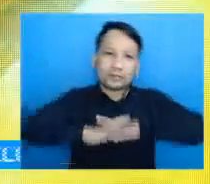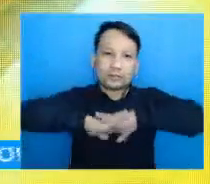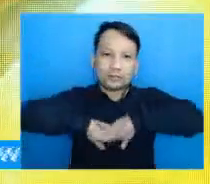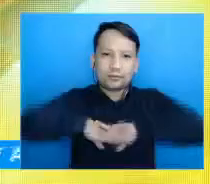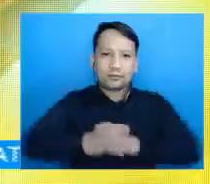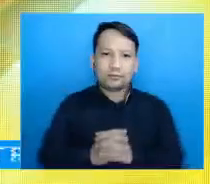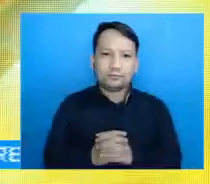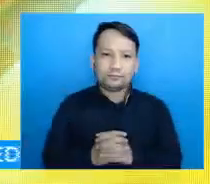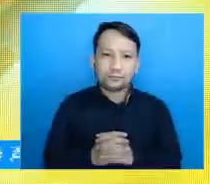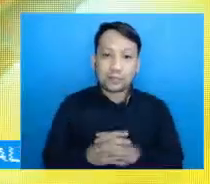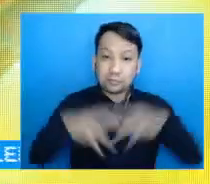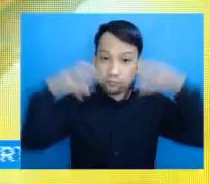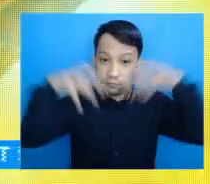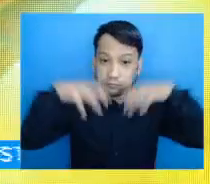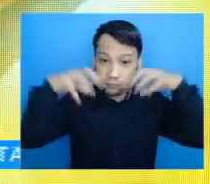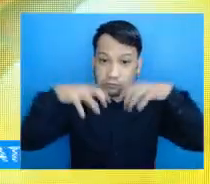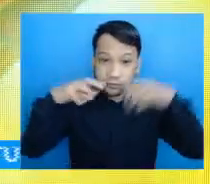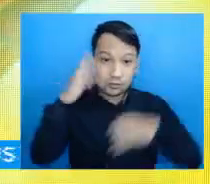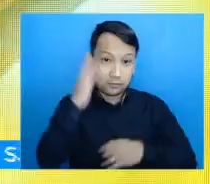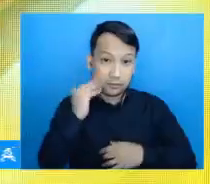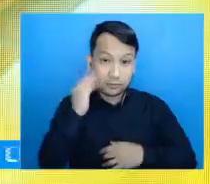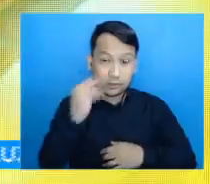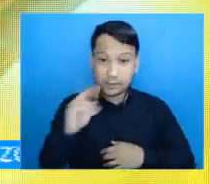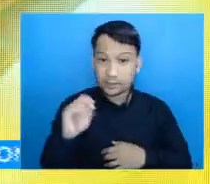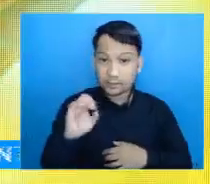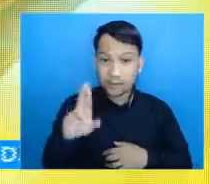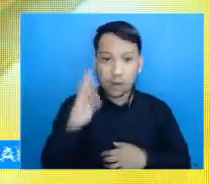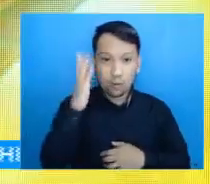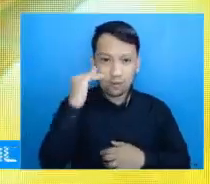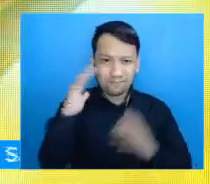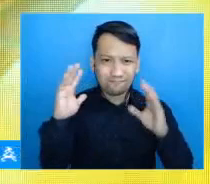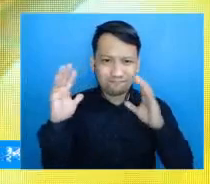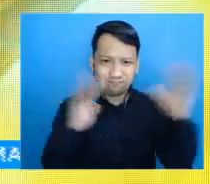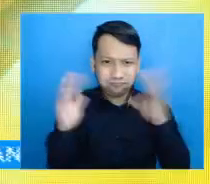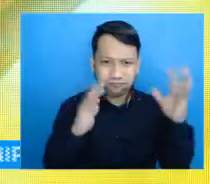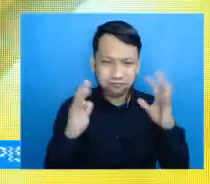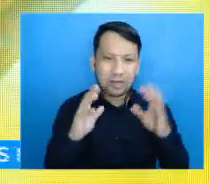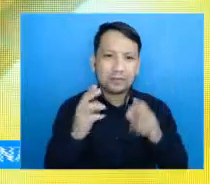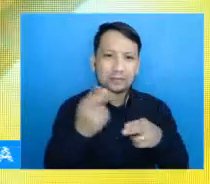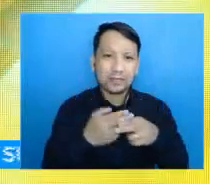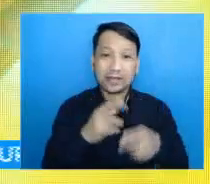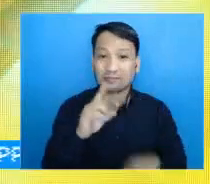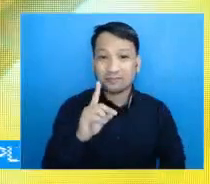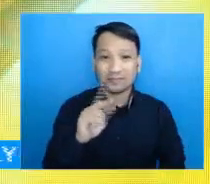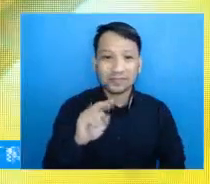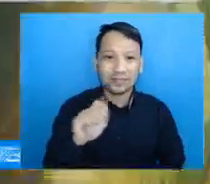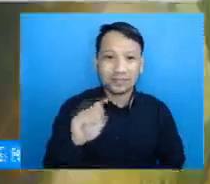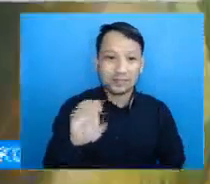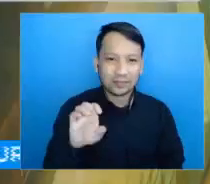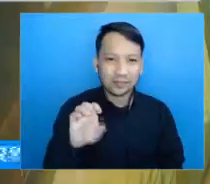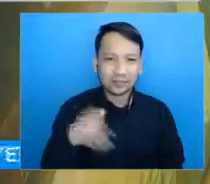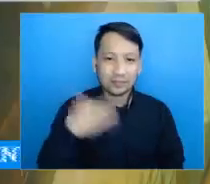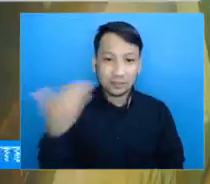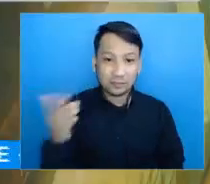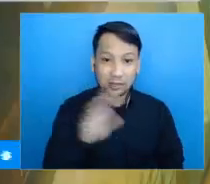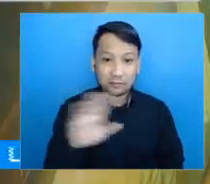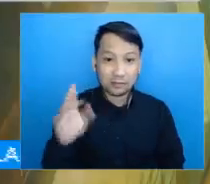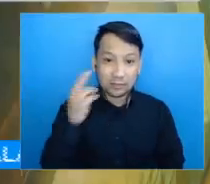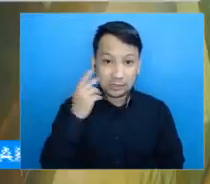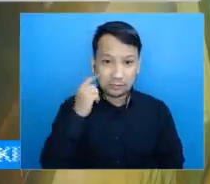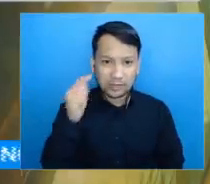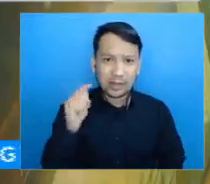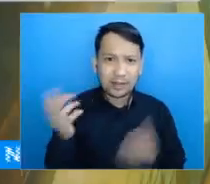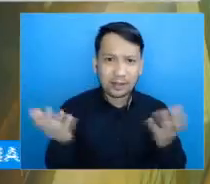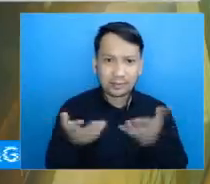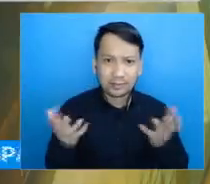Pabugsong-bugsong ulan ang nararamdaman sa Metro Manila dahil sa bagyong Dante. Nasa frontline na balitang yan si Hannibal Talete. Hani, nasan ka ngayon at kamusta ang